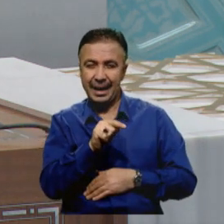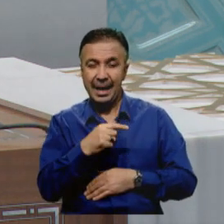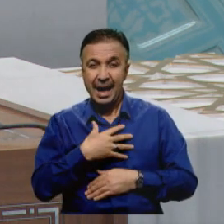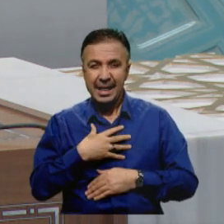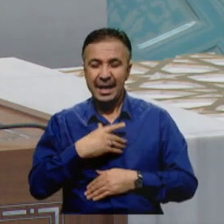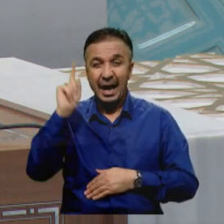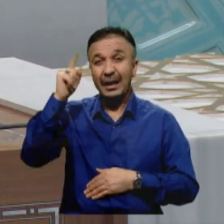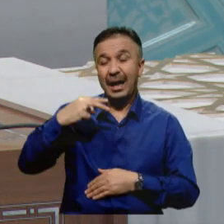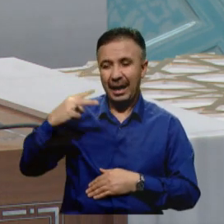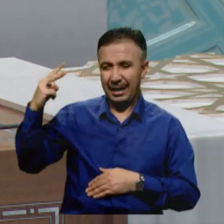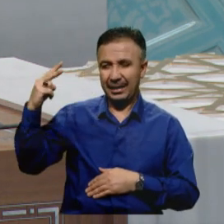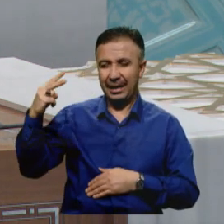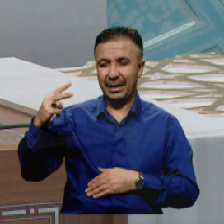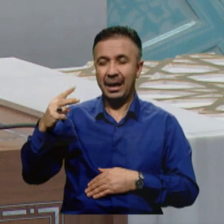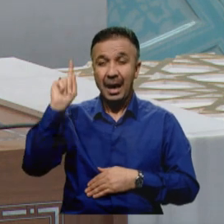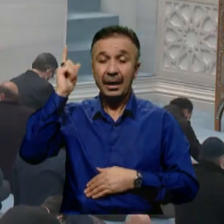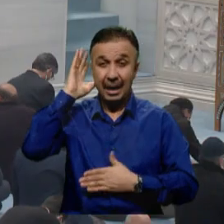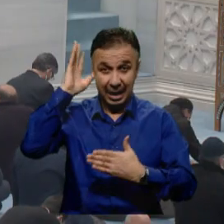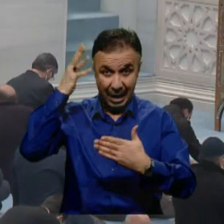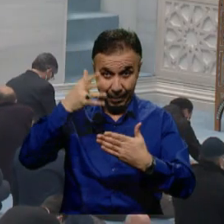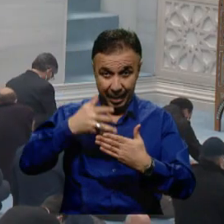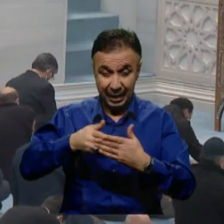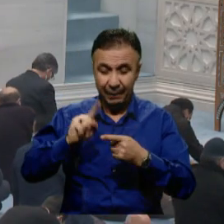kılarak Allah'a ibadet ve kulluk et.